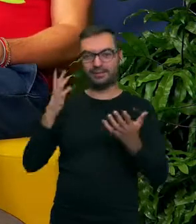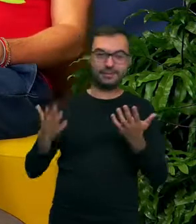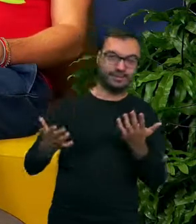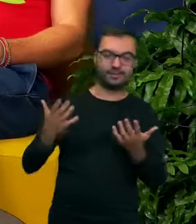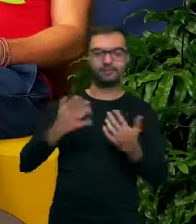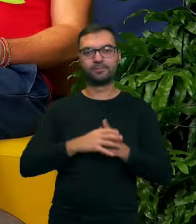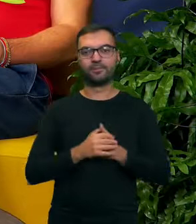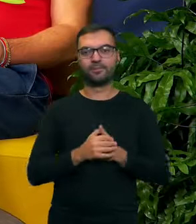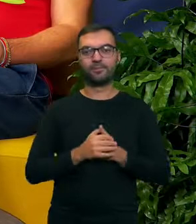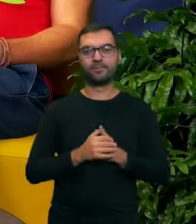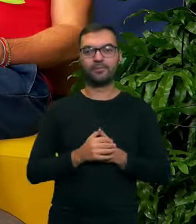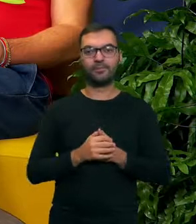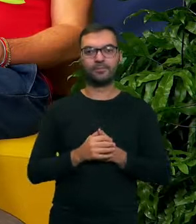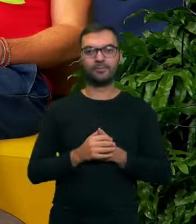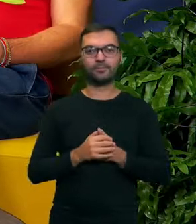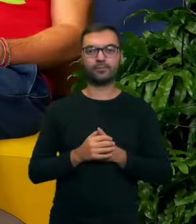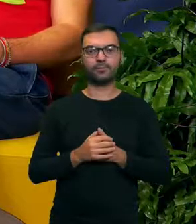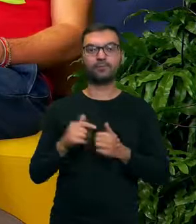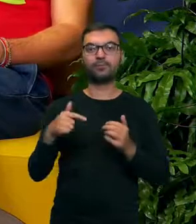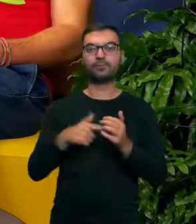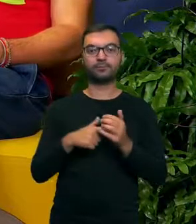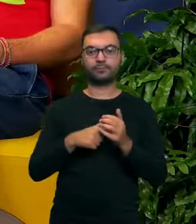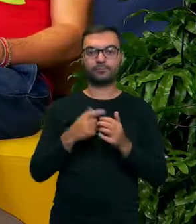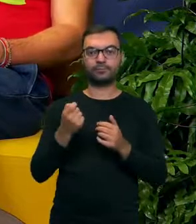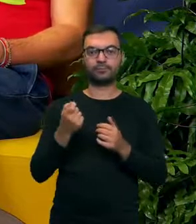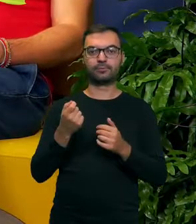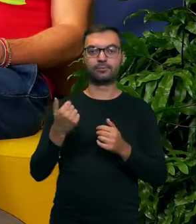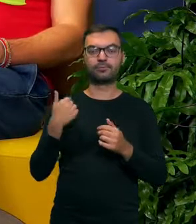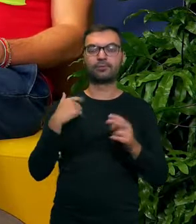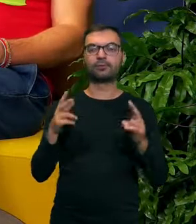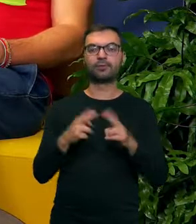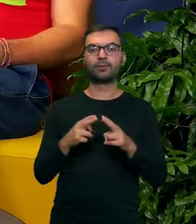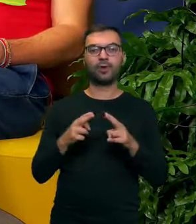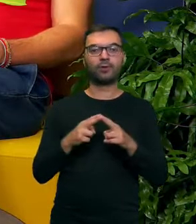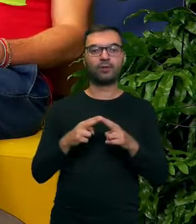Też w tym momencie mniej więcej nastąpił kontakt właśnie